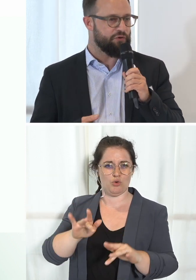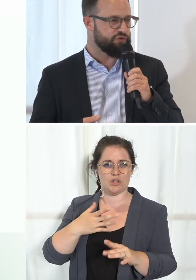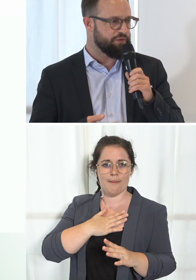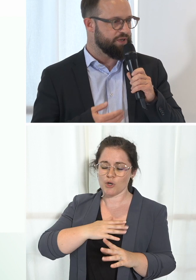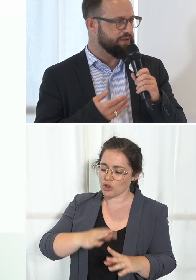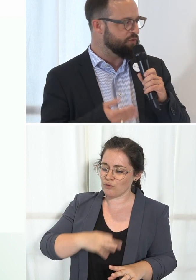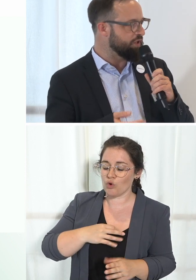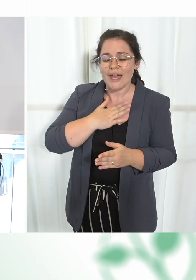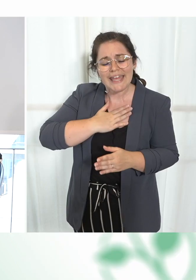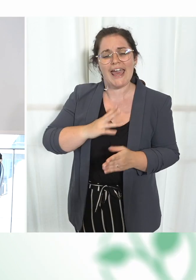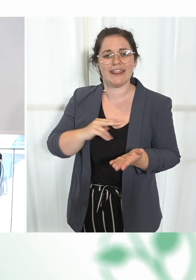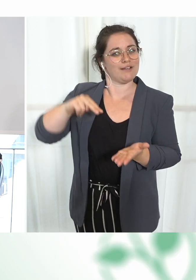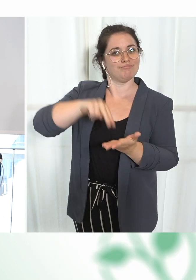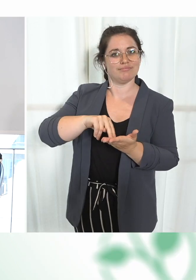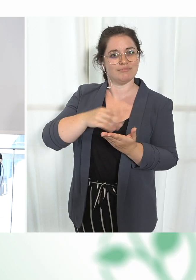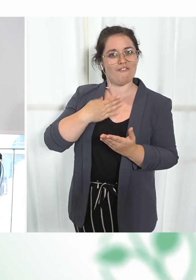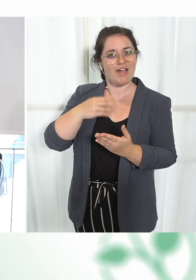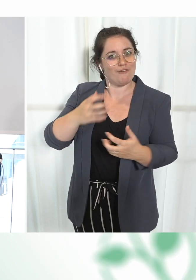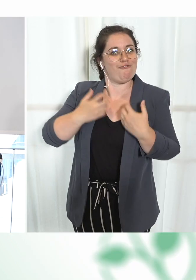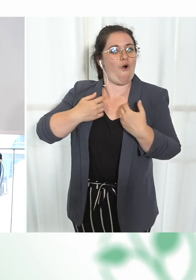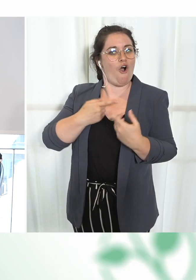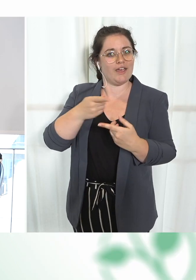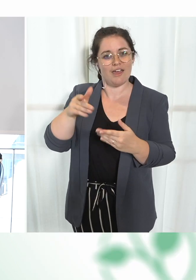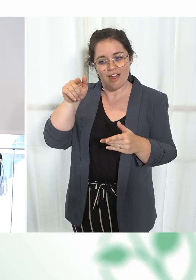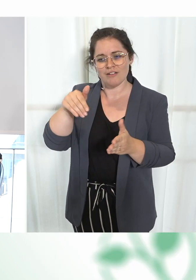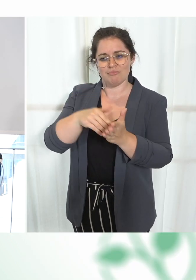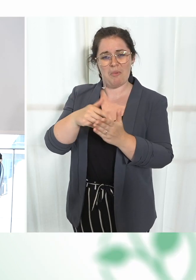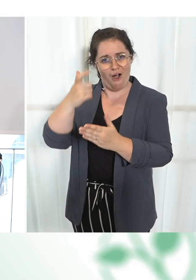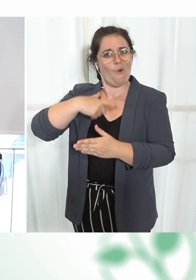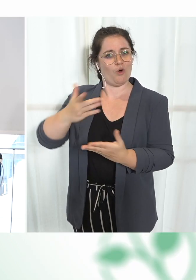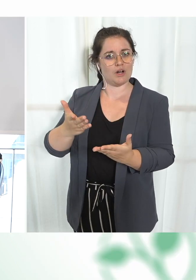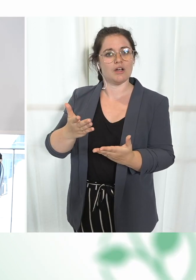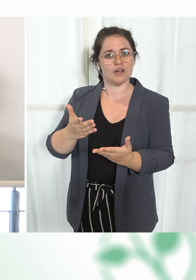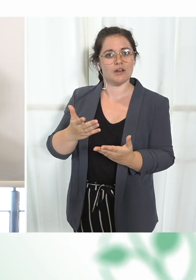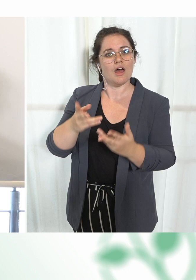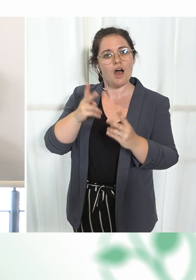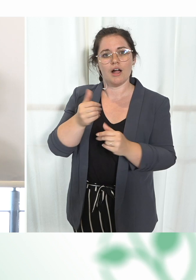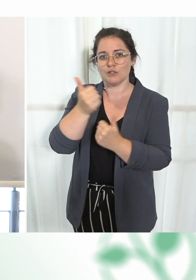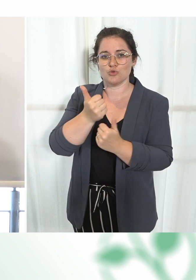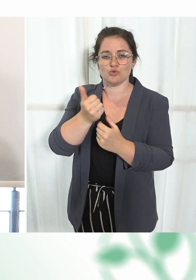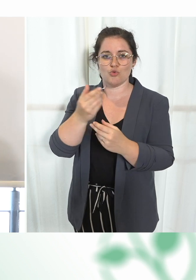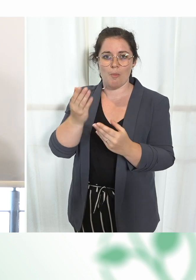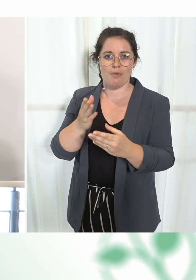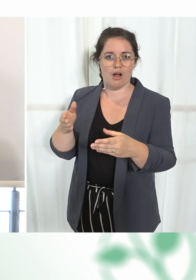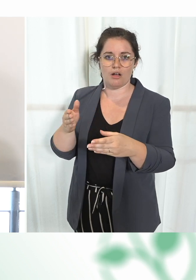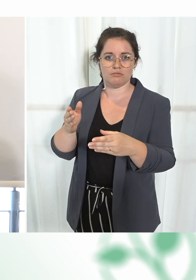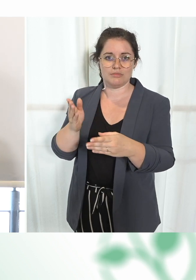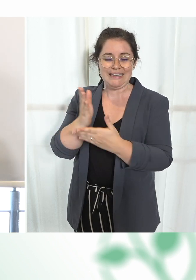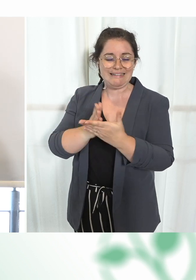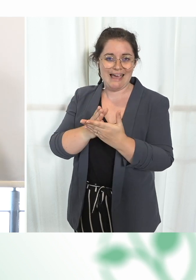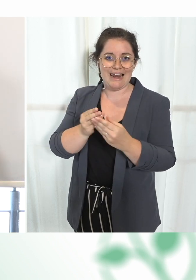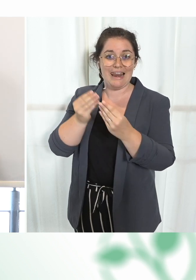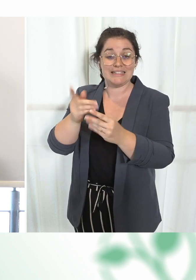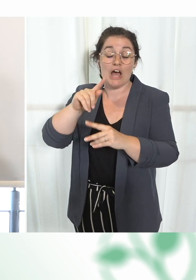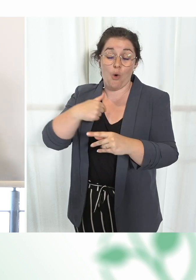gern aufstehen, weil ich eine tolle Tätigkeit habe, weil ich weiß, da werde ich gebraucht, da kann ich einen tollen Beitrag leisten. Und natürlich verdiene ich